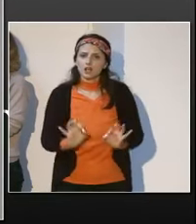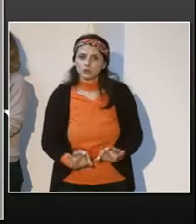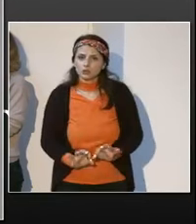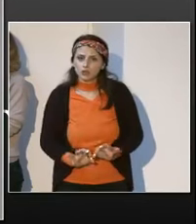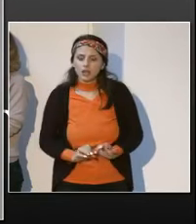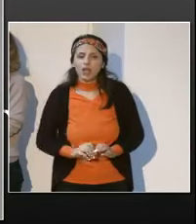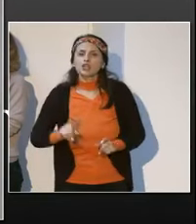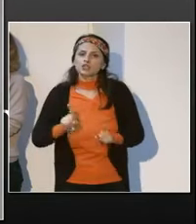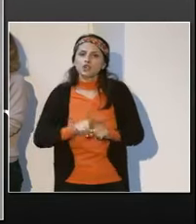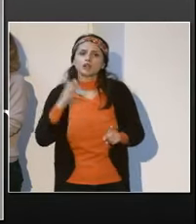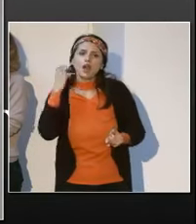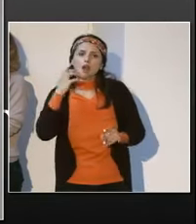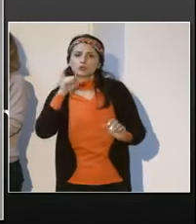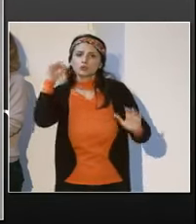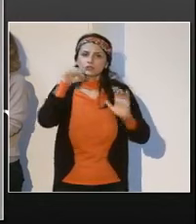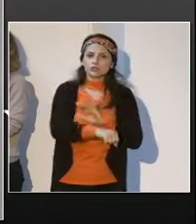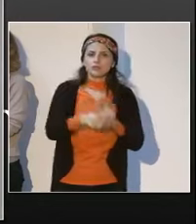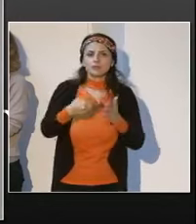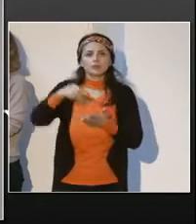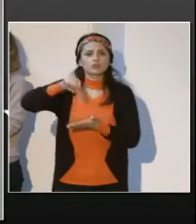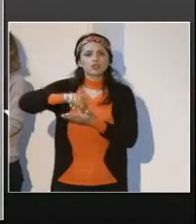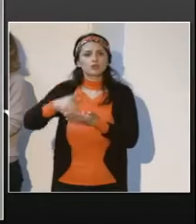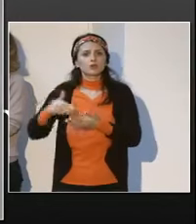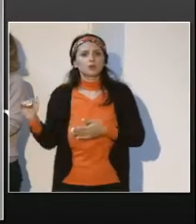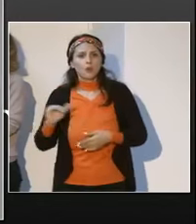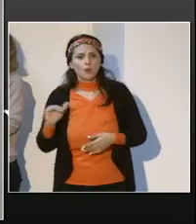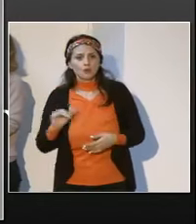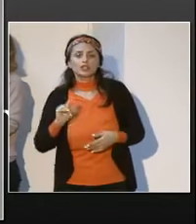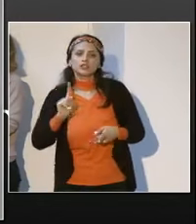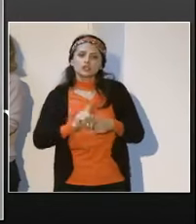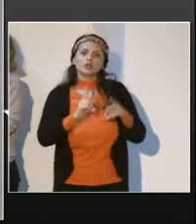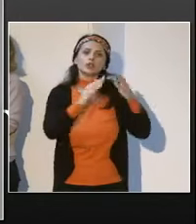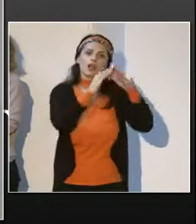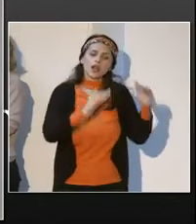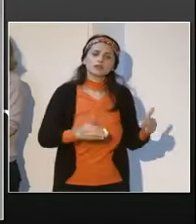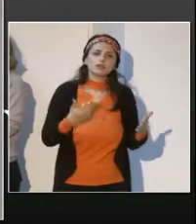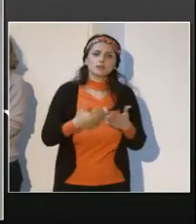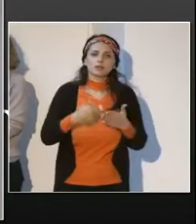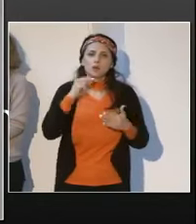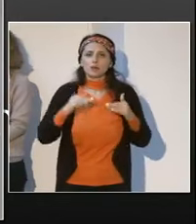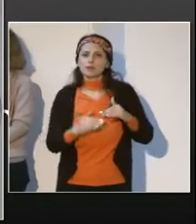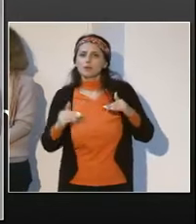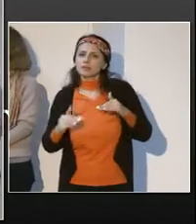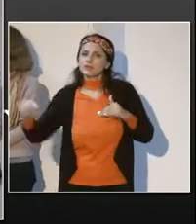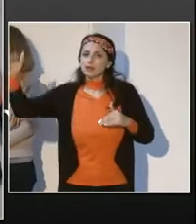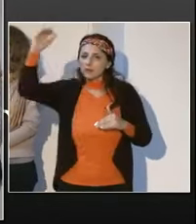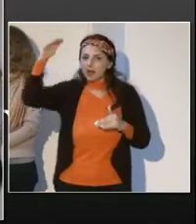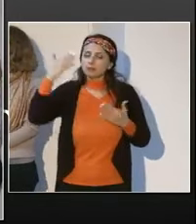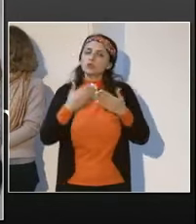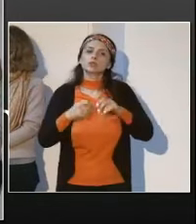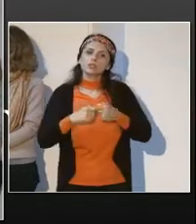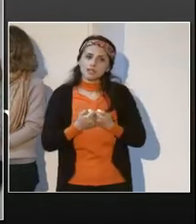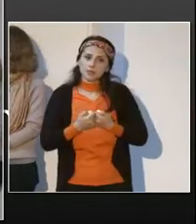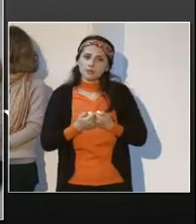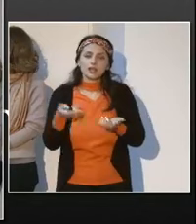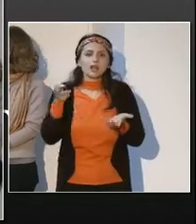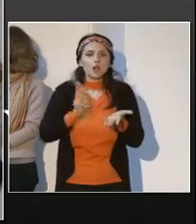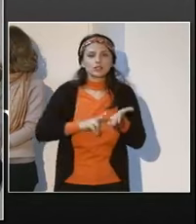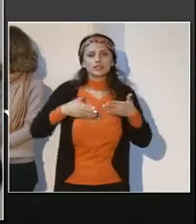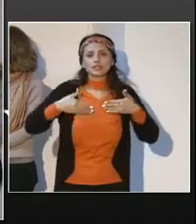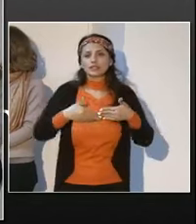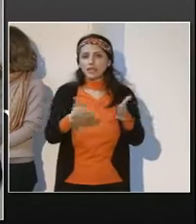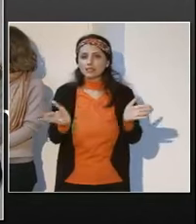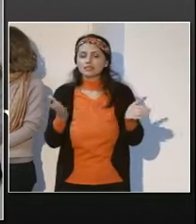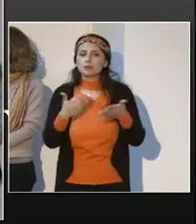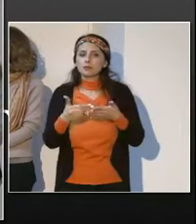din centrele de copii copii cu dizabilitati si adulți cu dizabilități redeschiderea unităților protejate